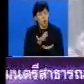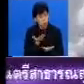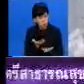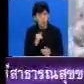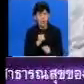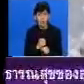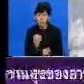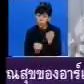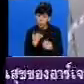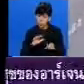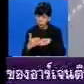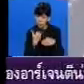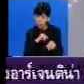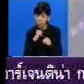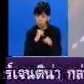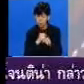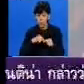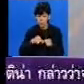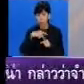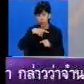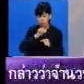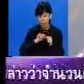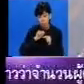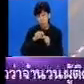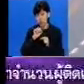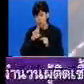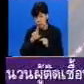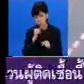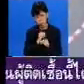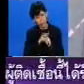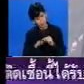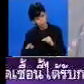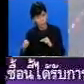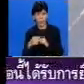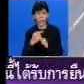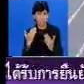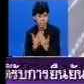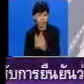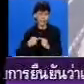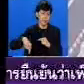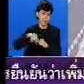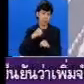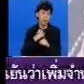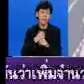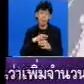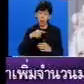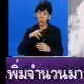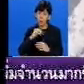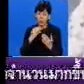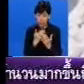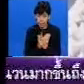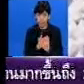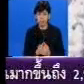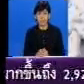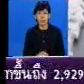ขอให้ผู้ที่ใช้เส้นทางพังงาสุราษฎร์ธานีทางเขาศกเลี่ยงใช้เส้นทางเขาต่อพังงาหรือพนมพังงาแ